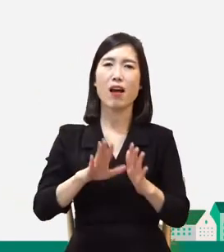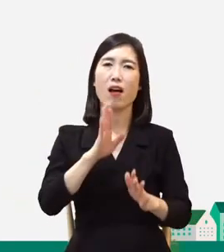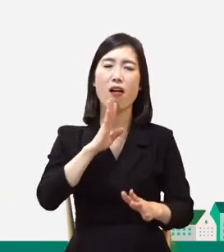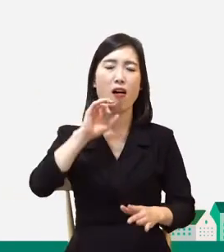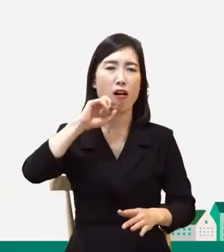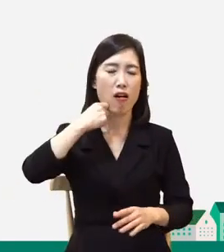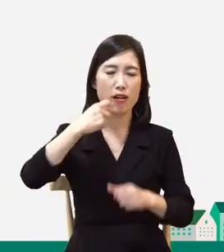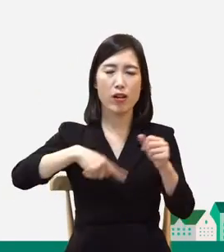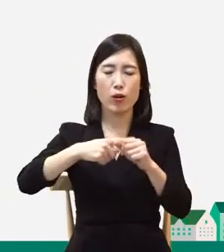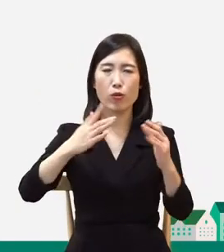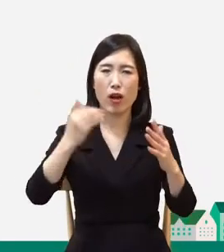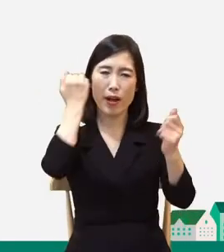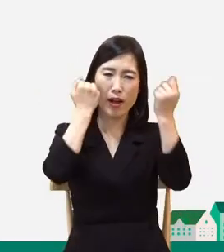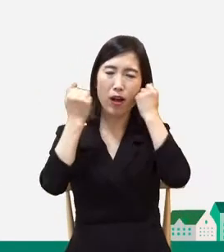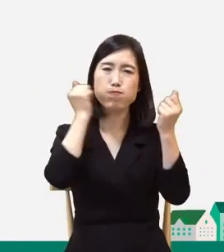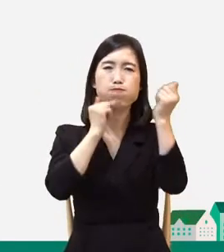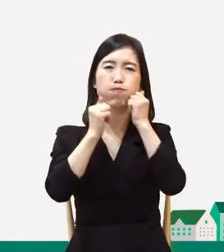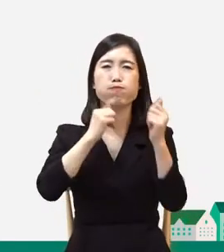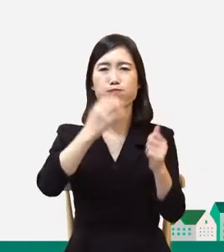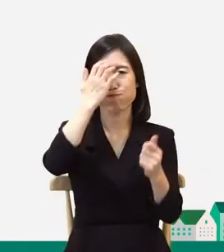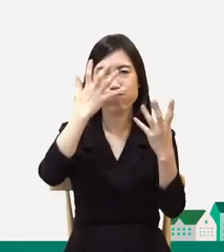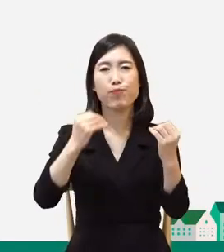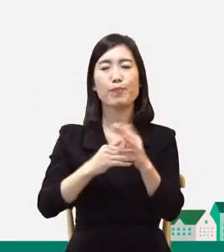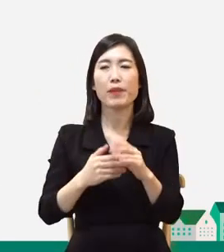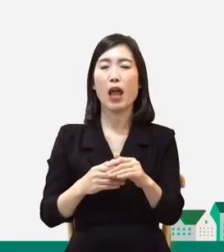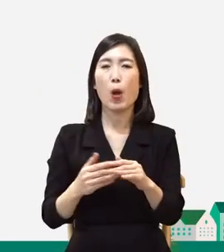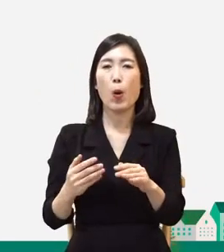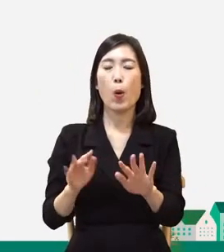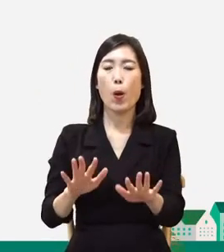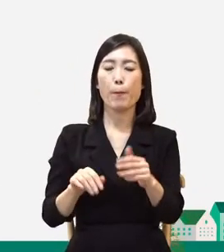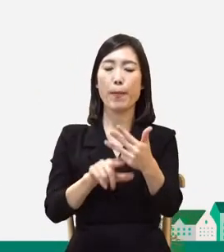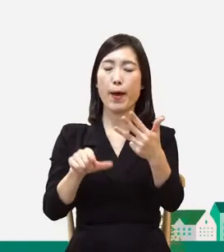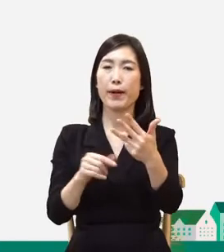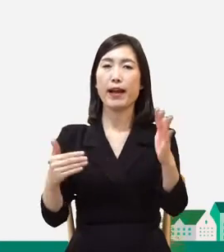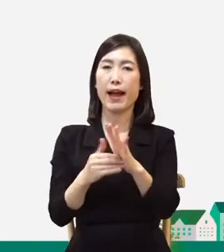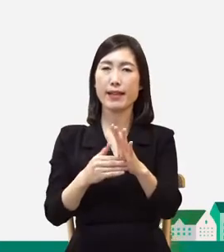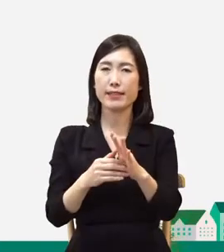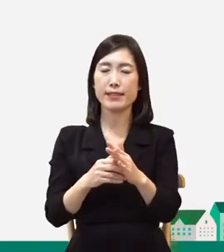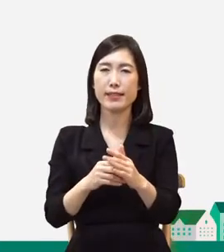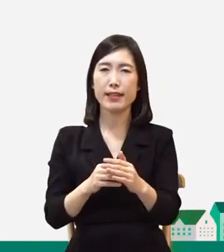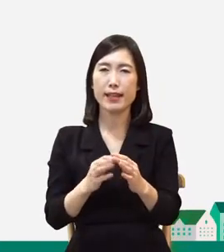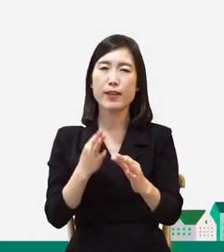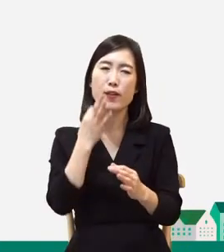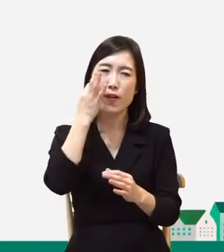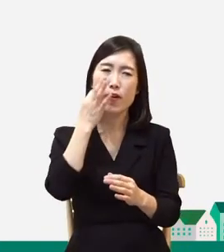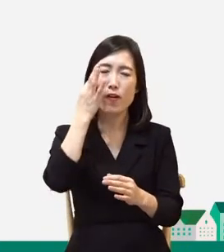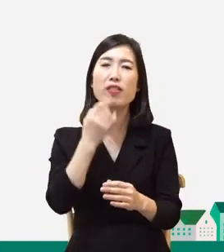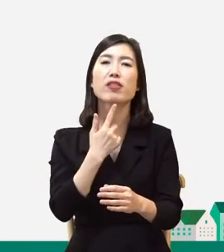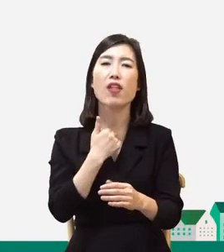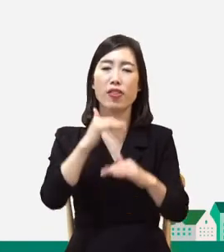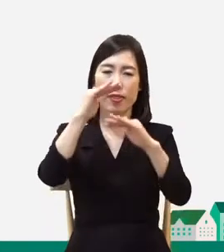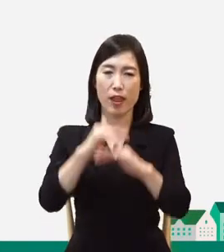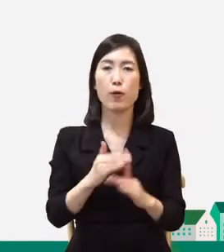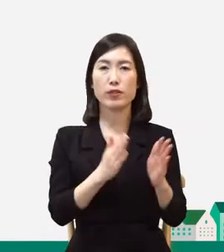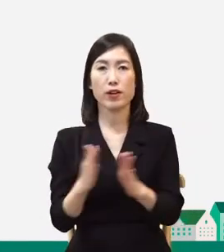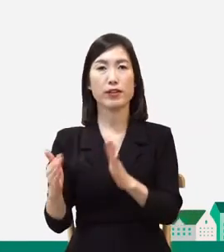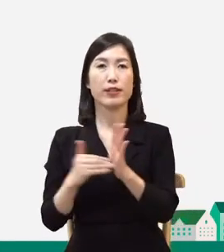1년의 시간이었습니다. 지난 8월까지 저희가 고군분투했던 서비스 내용을 분석해 보았는데요.